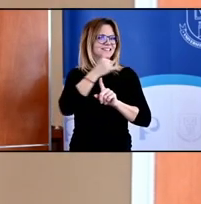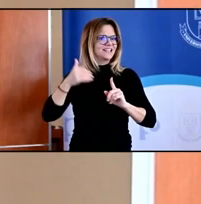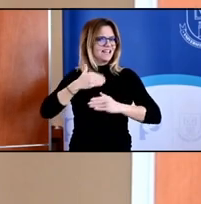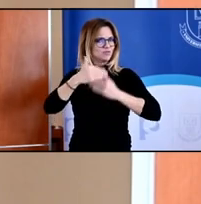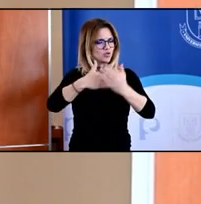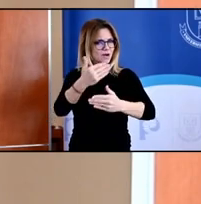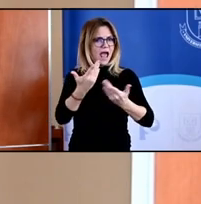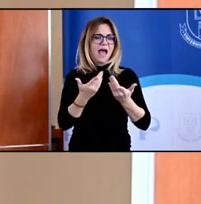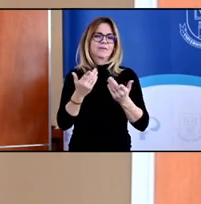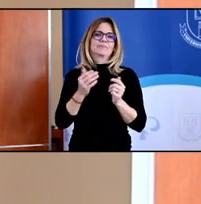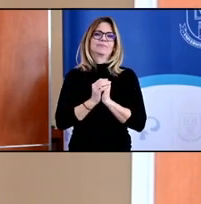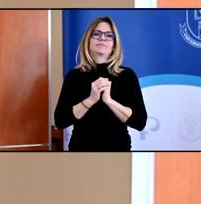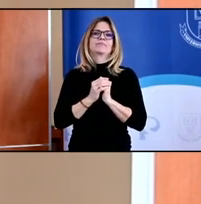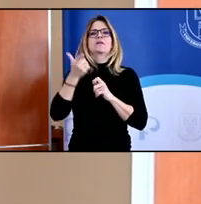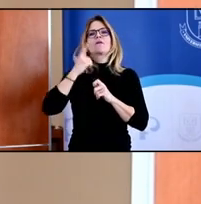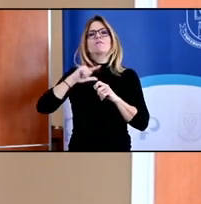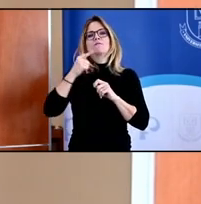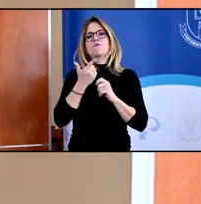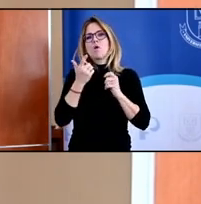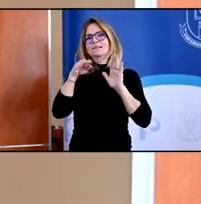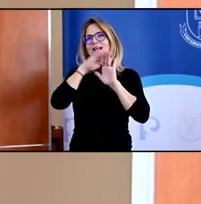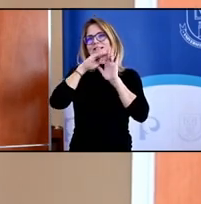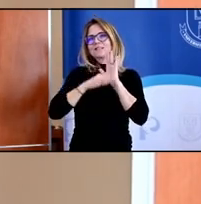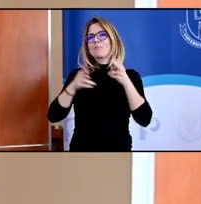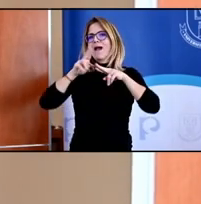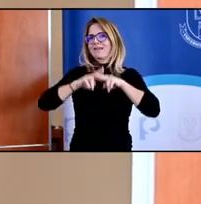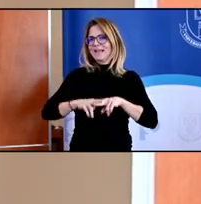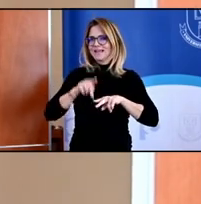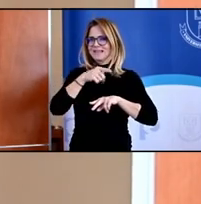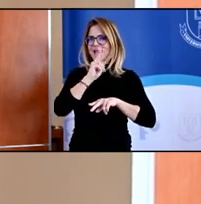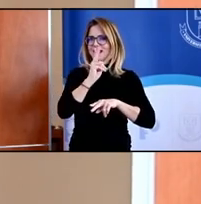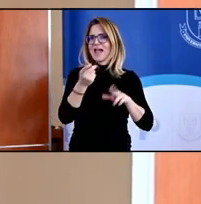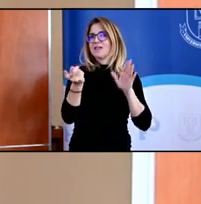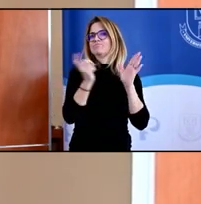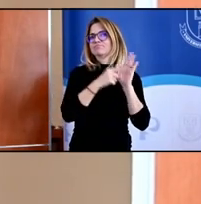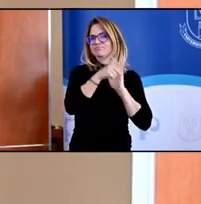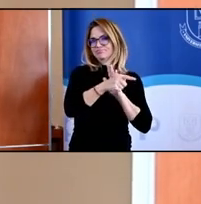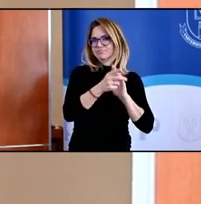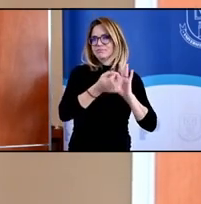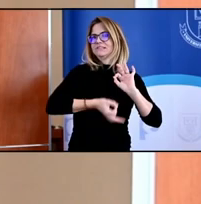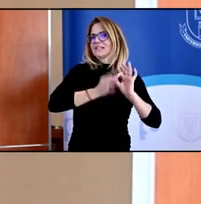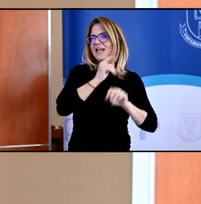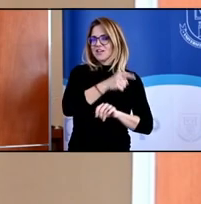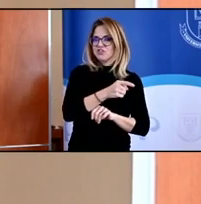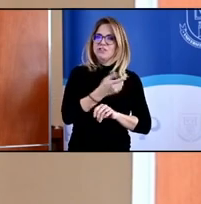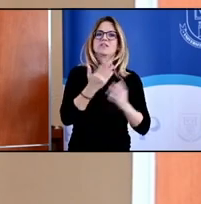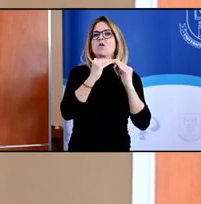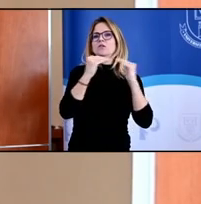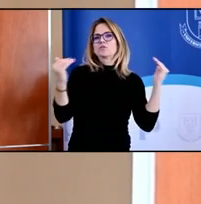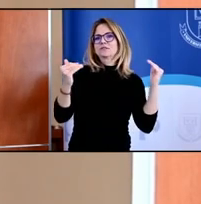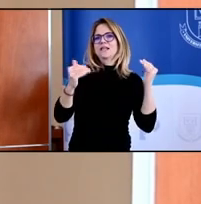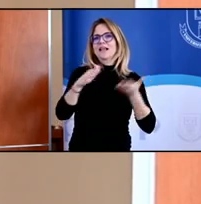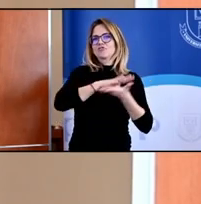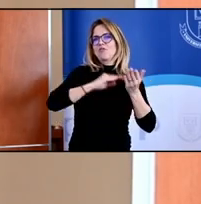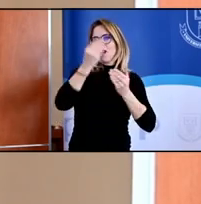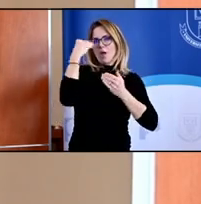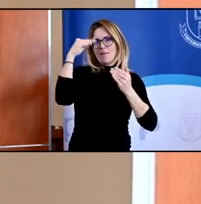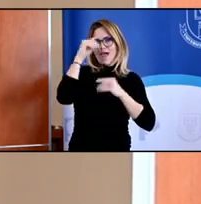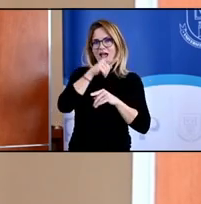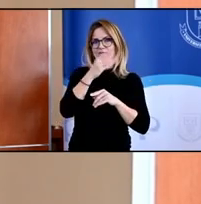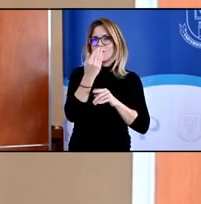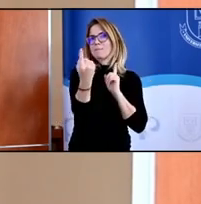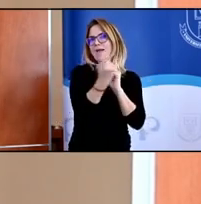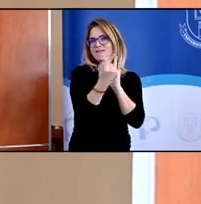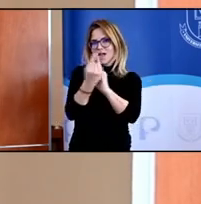illetve volt egy kritériumrendszer amit teljesíteniük kellett ahhoz hogy a horizontális alapelveinknek megfeleljenek a